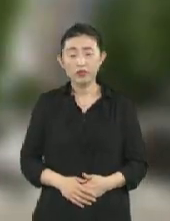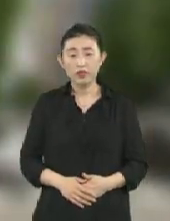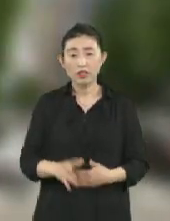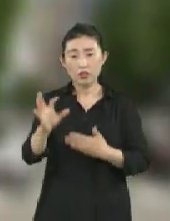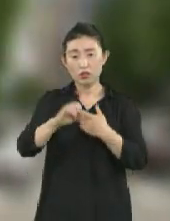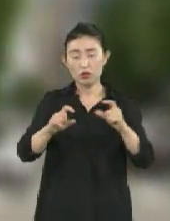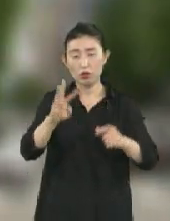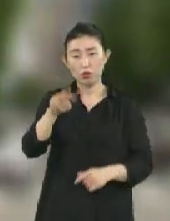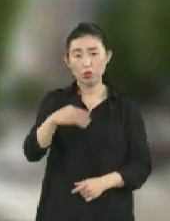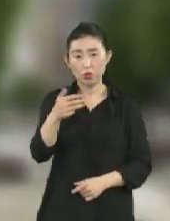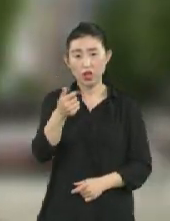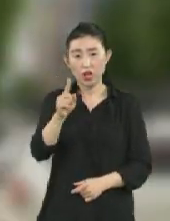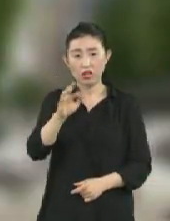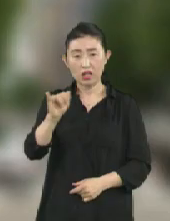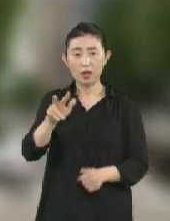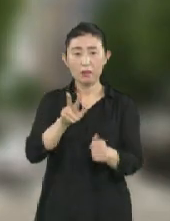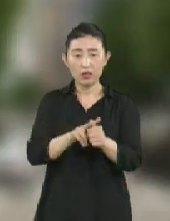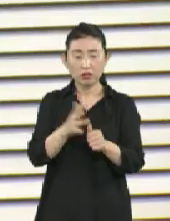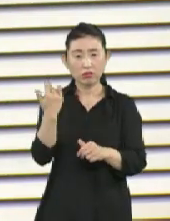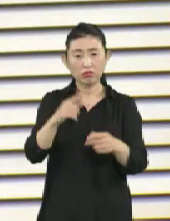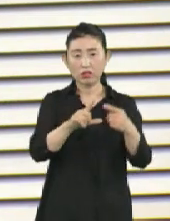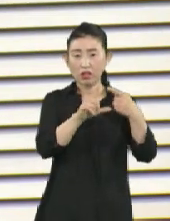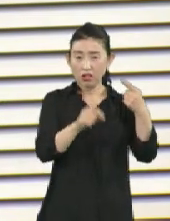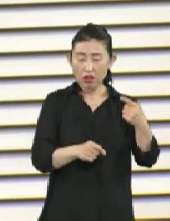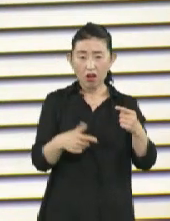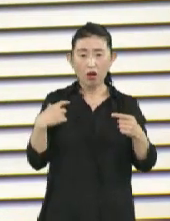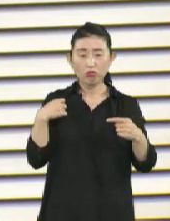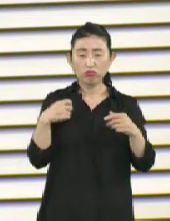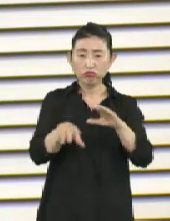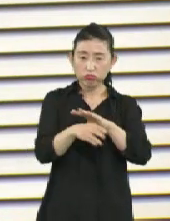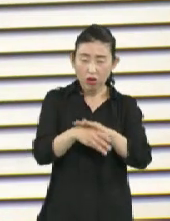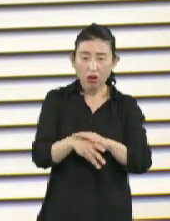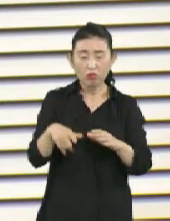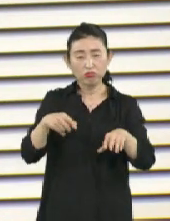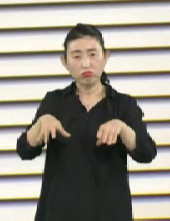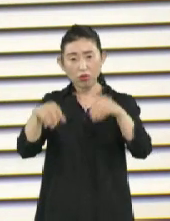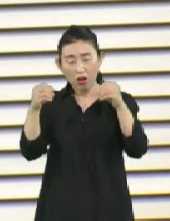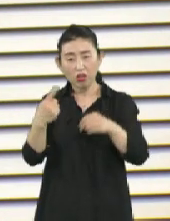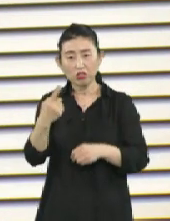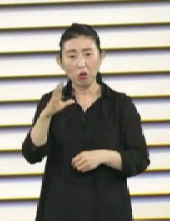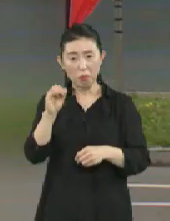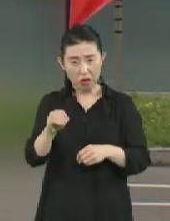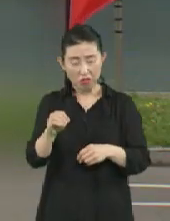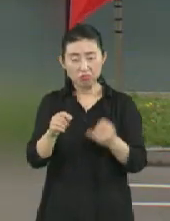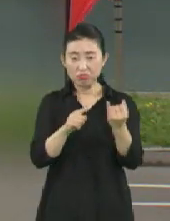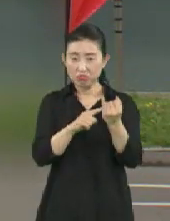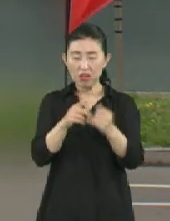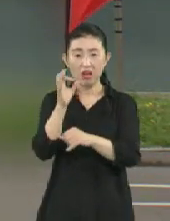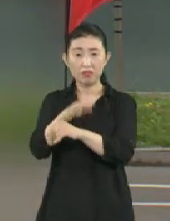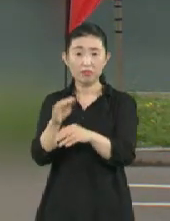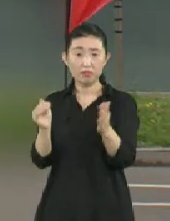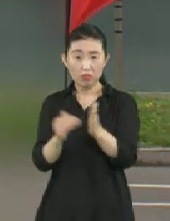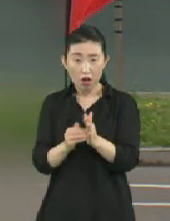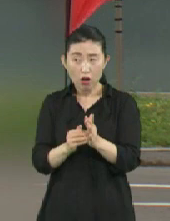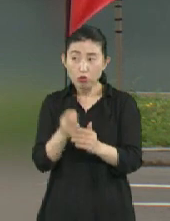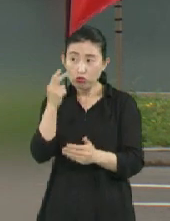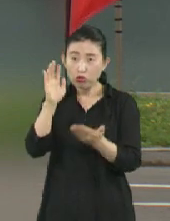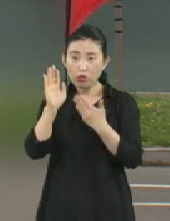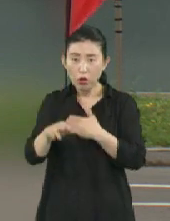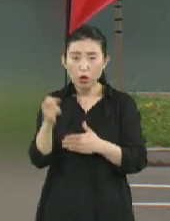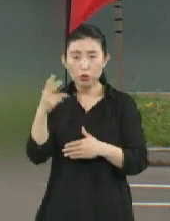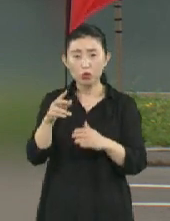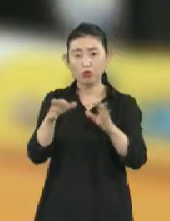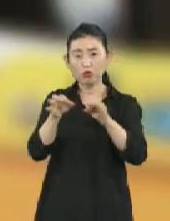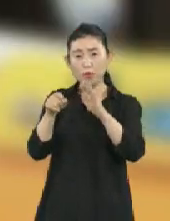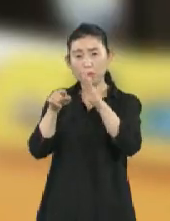대전 서구 롯데하이마트에서 지난 1월 세탁기와 건조기 등 1천만 원 상당의 혼수를 장만한 A씨. 2개월 뒤